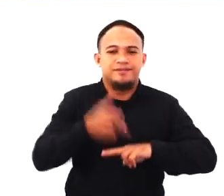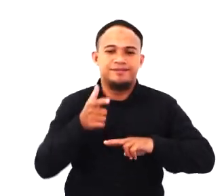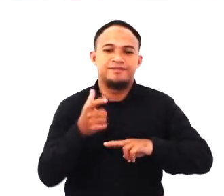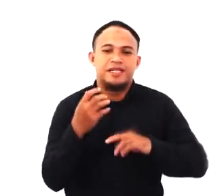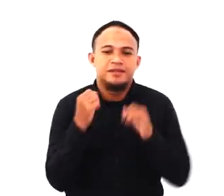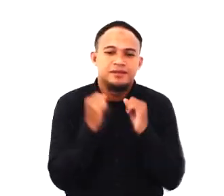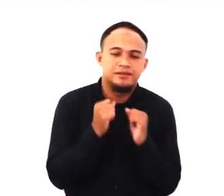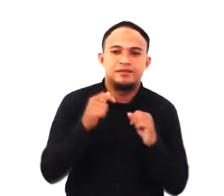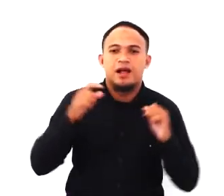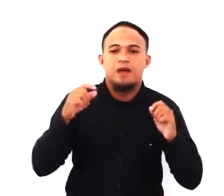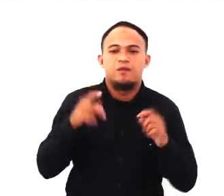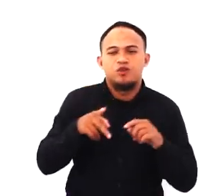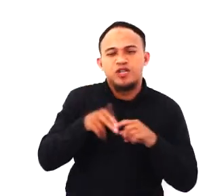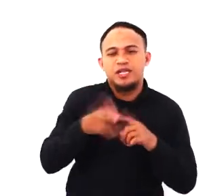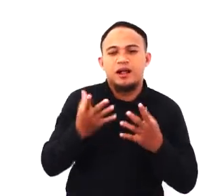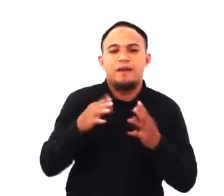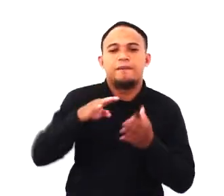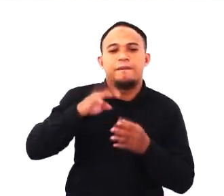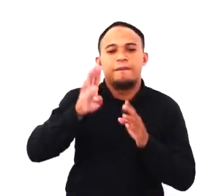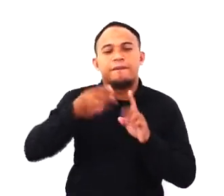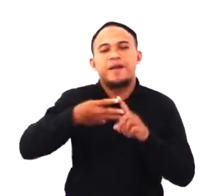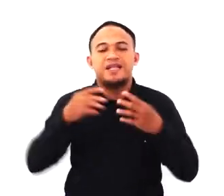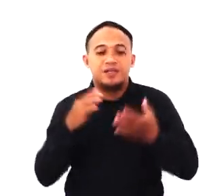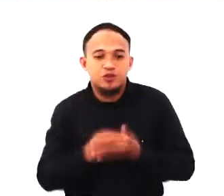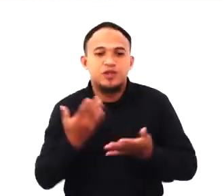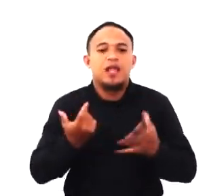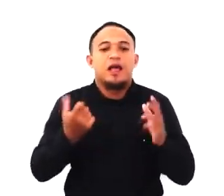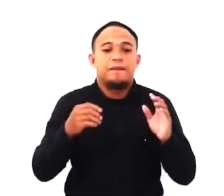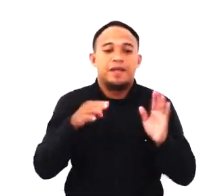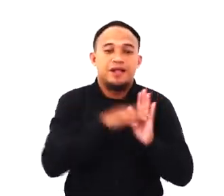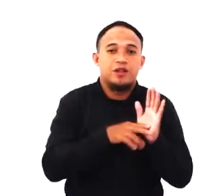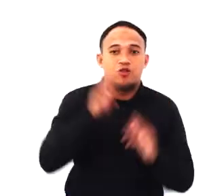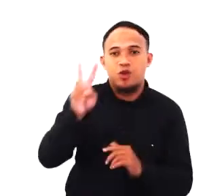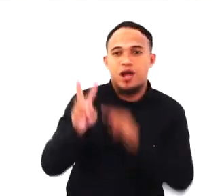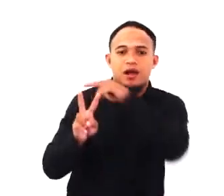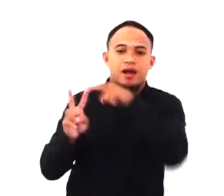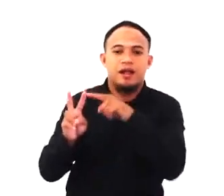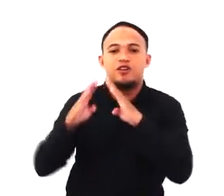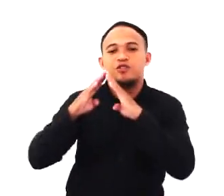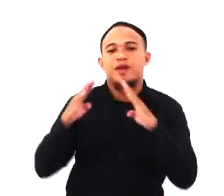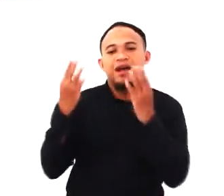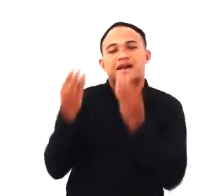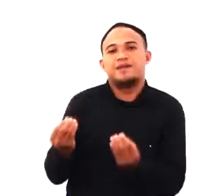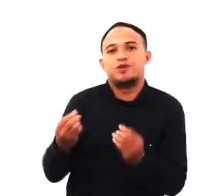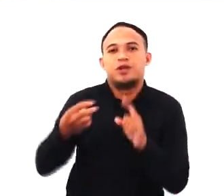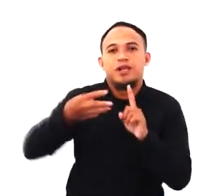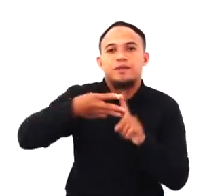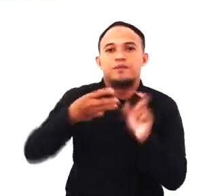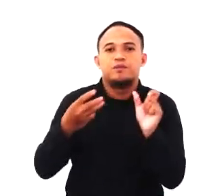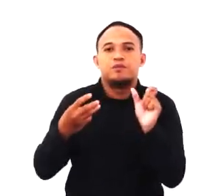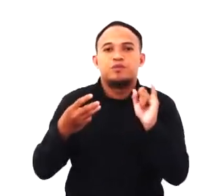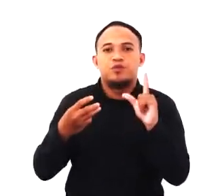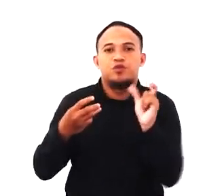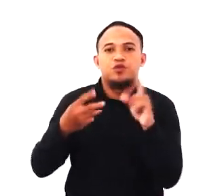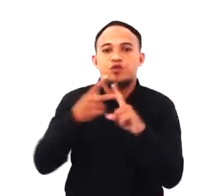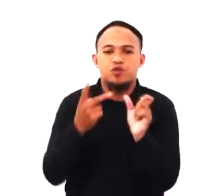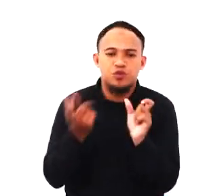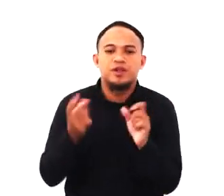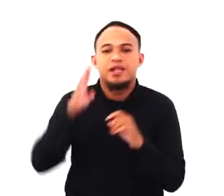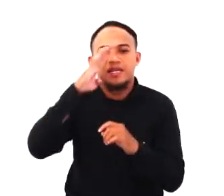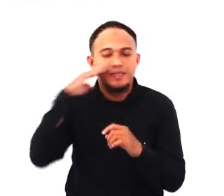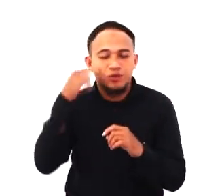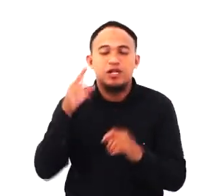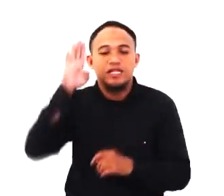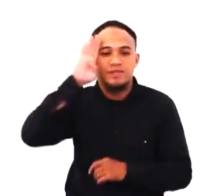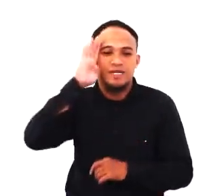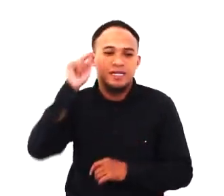pembangunan kembali rumah korban angin puting beliung yang menimpa dua rumah di Desa Biluhu Timur,